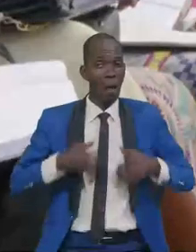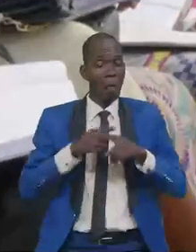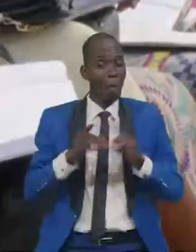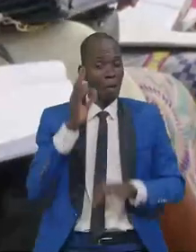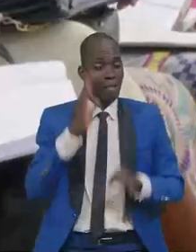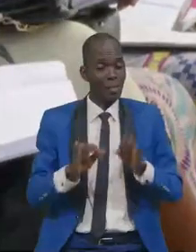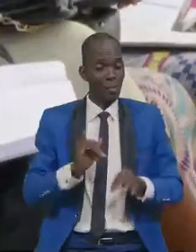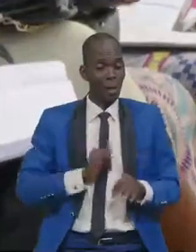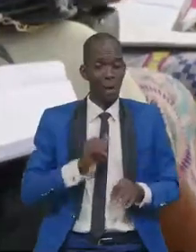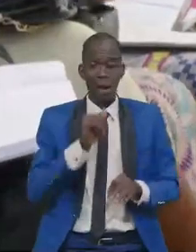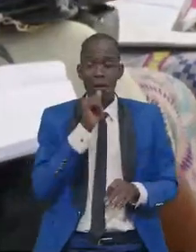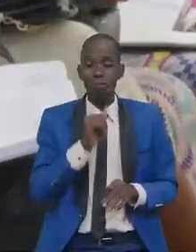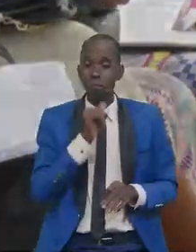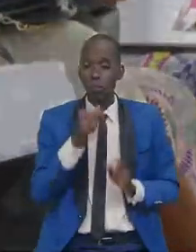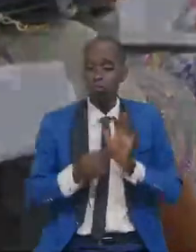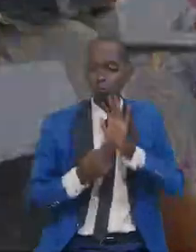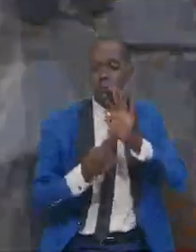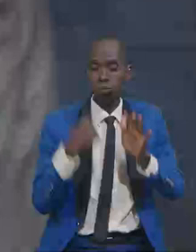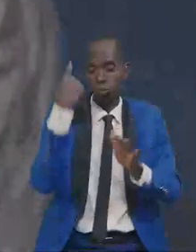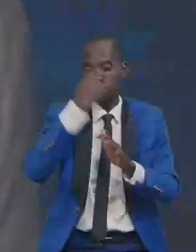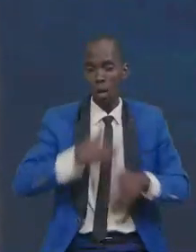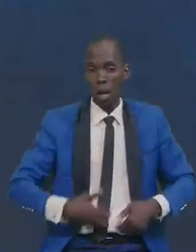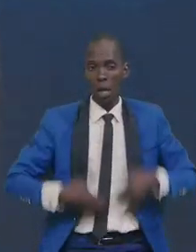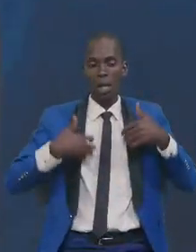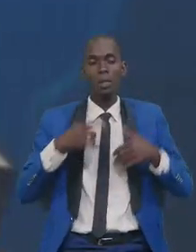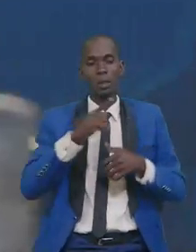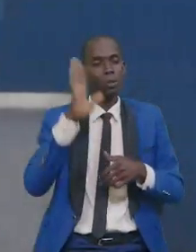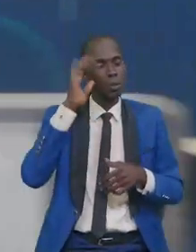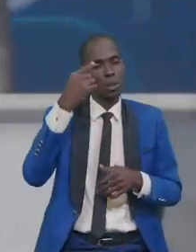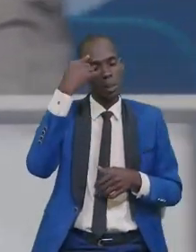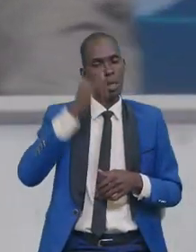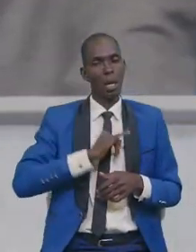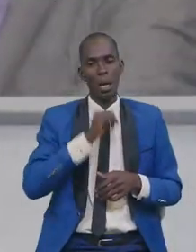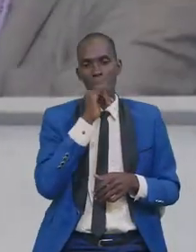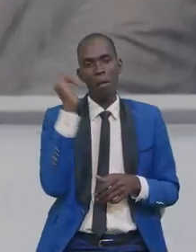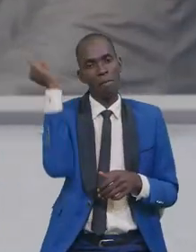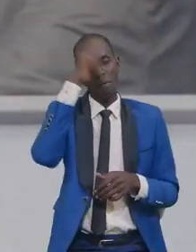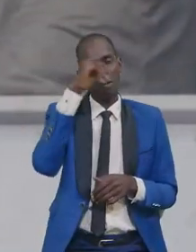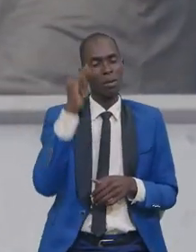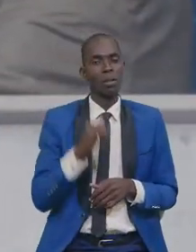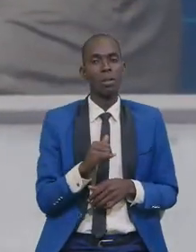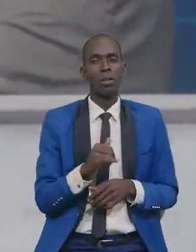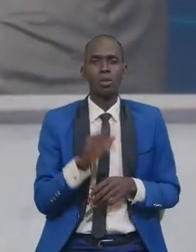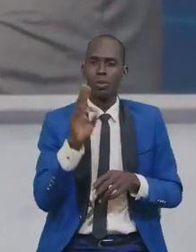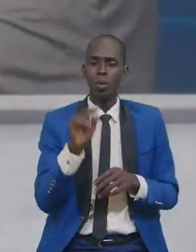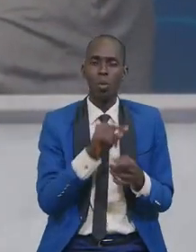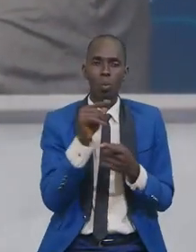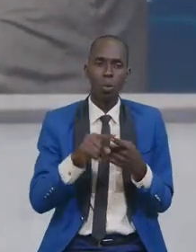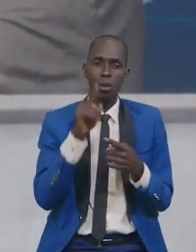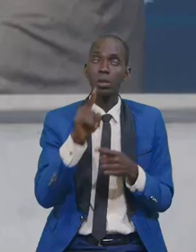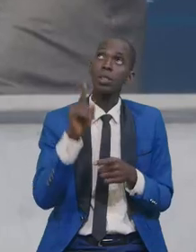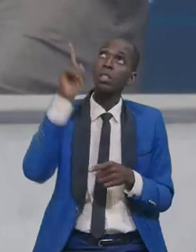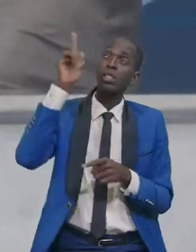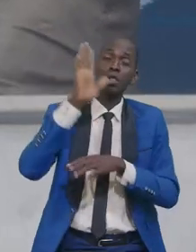contre ça là, je serai bête. Hein. Non, quand tu viens à Dieu, il se saisit de ta vie. Et